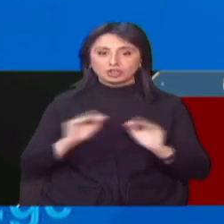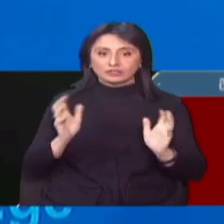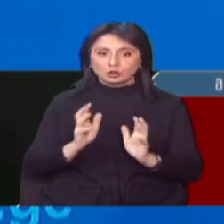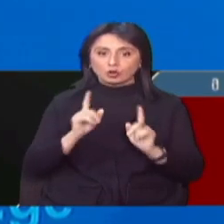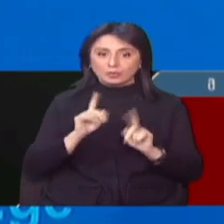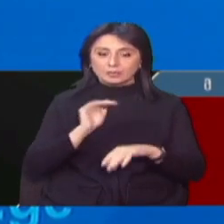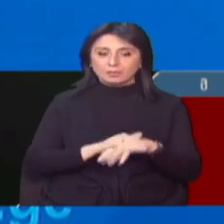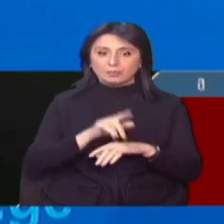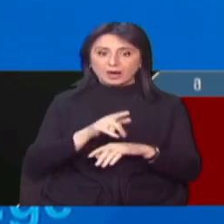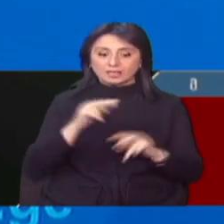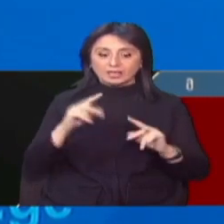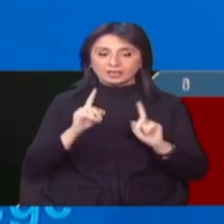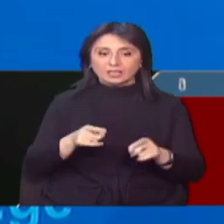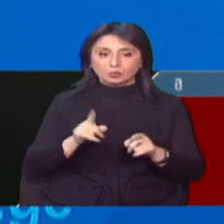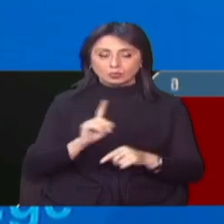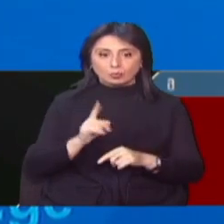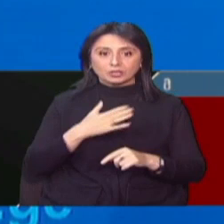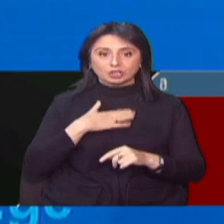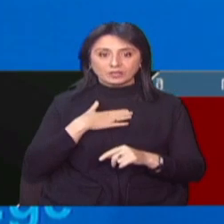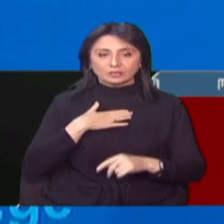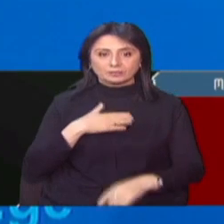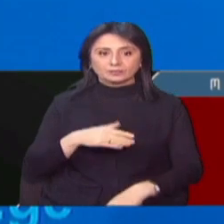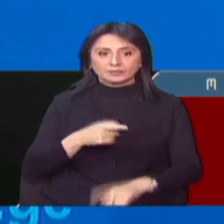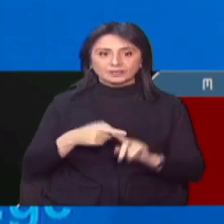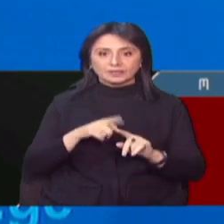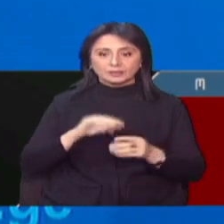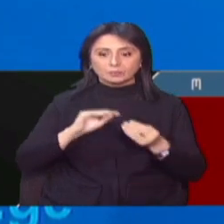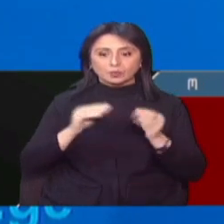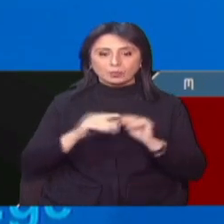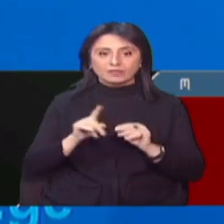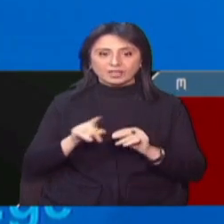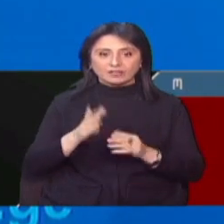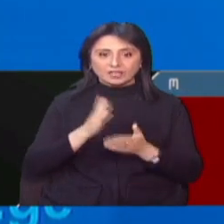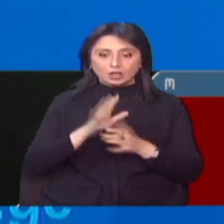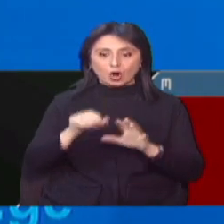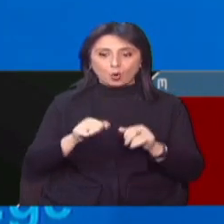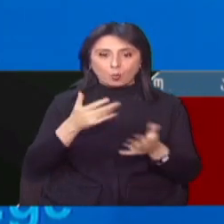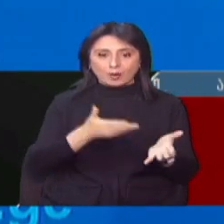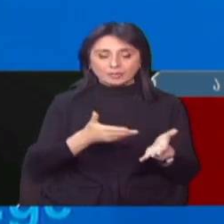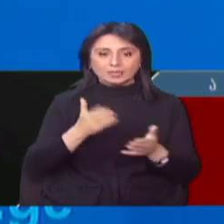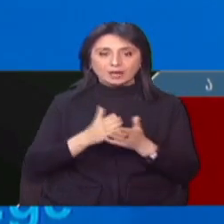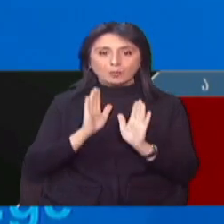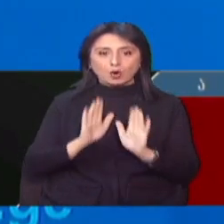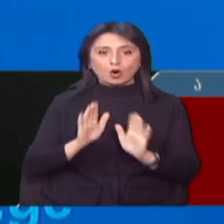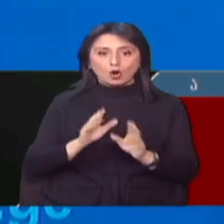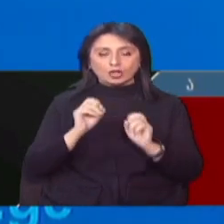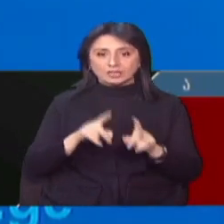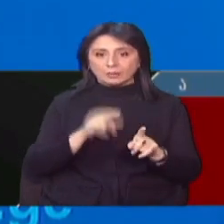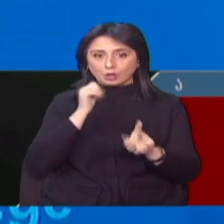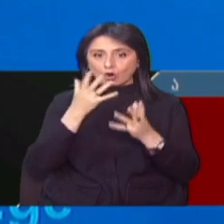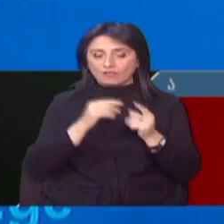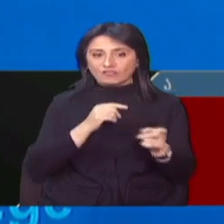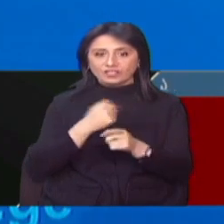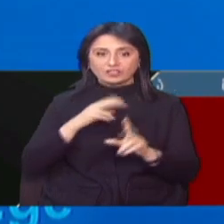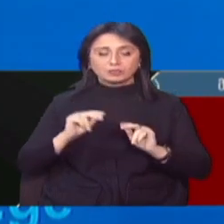Sustată se spacti iar istasturi, rom ce în islamul soie bi romeri zbav s ocupației sahit, a scolos de saptre, ce